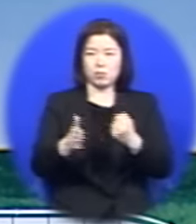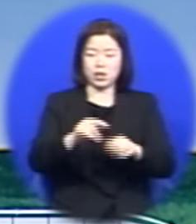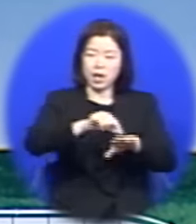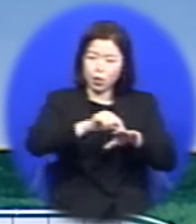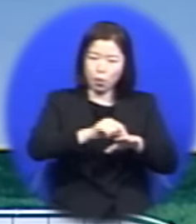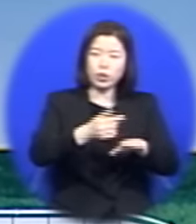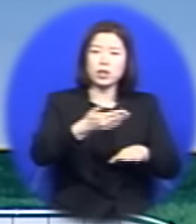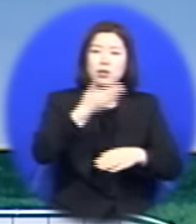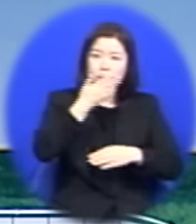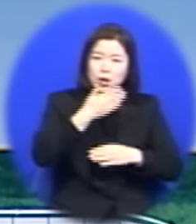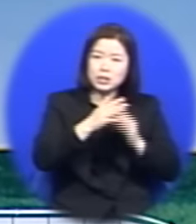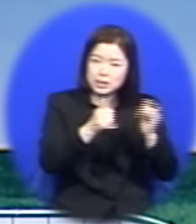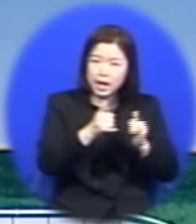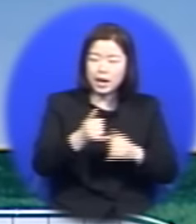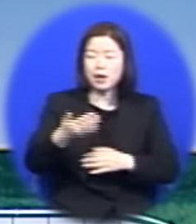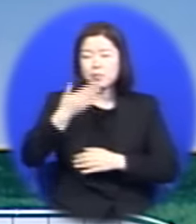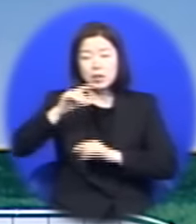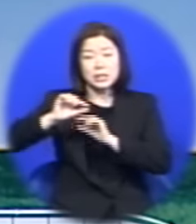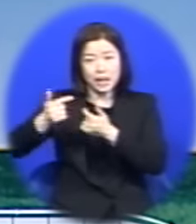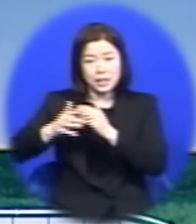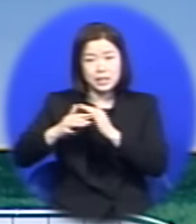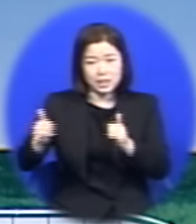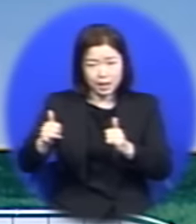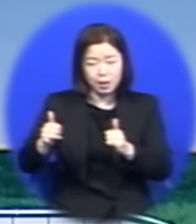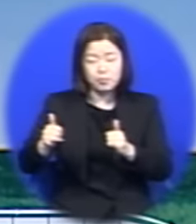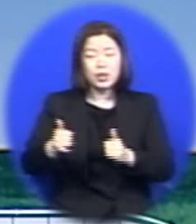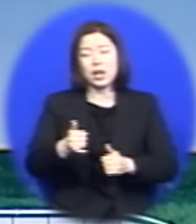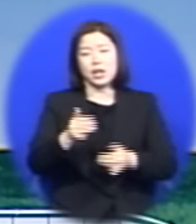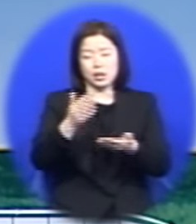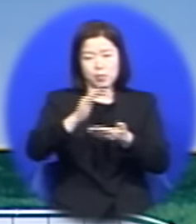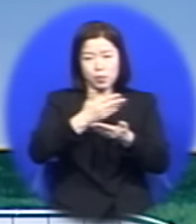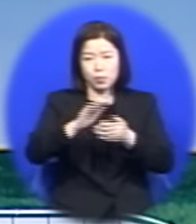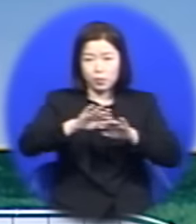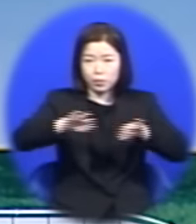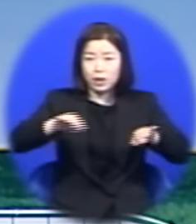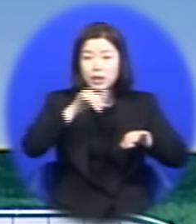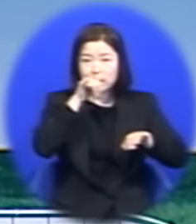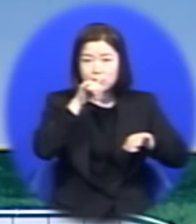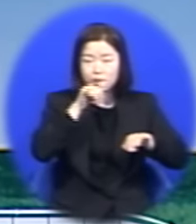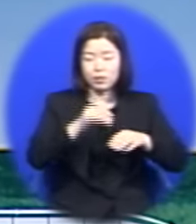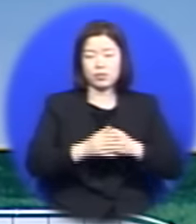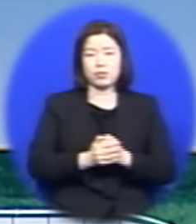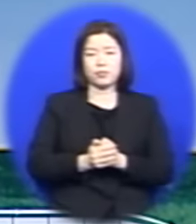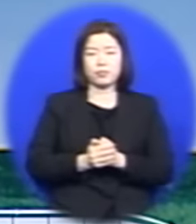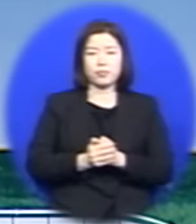고기를 못 먹는 사람도 있고 고기를 아무 거리낌 없이 먹는 사람도 있었다는